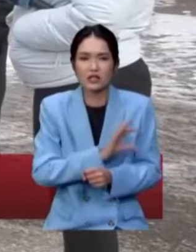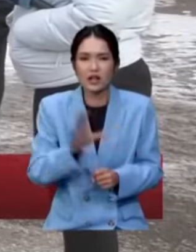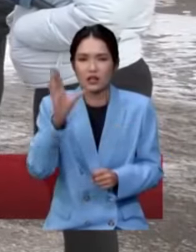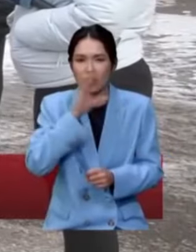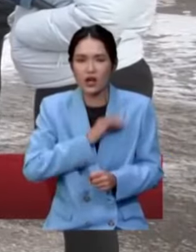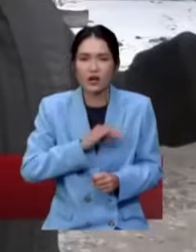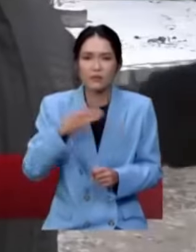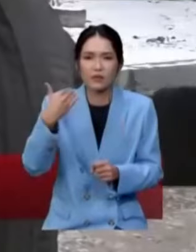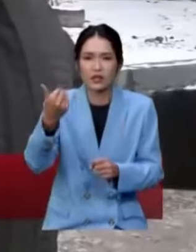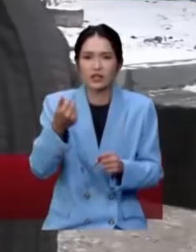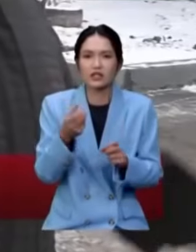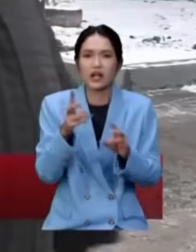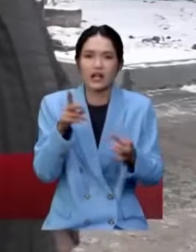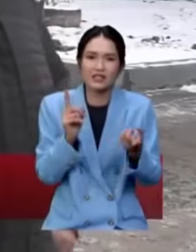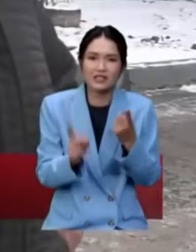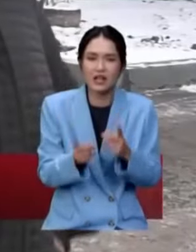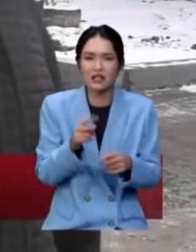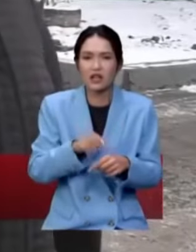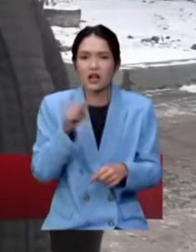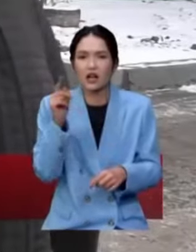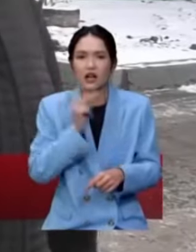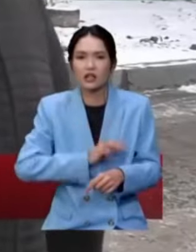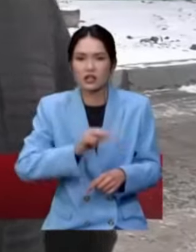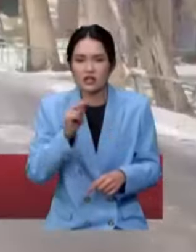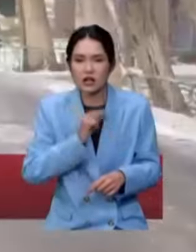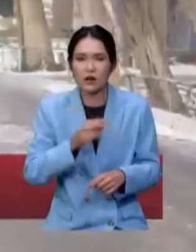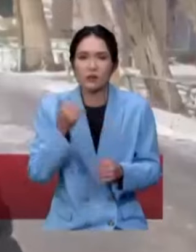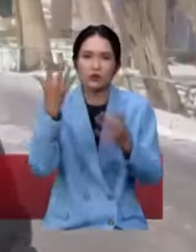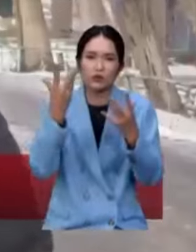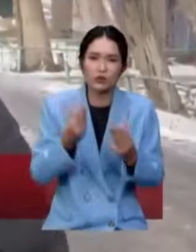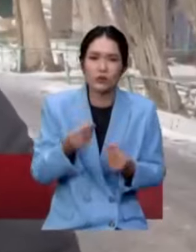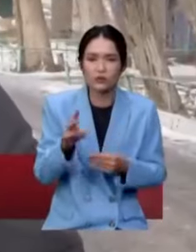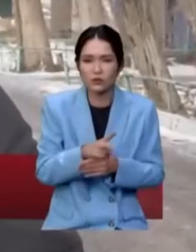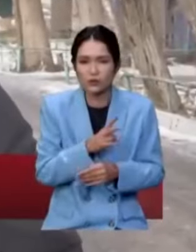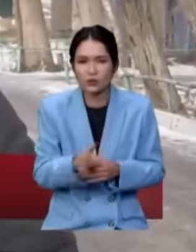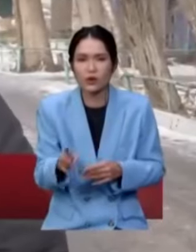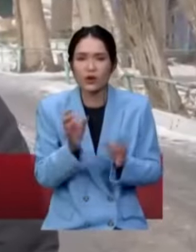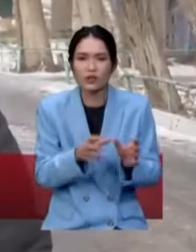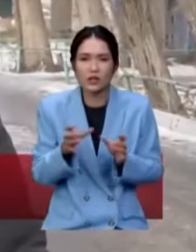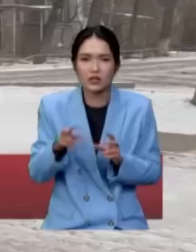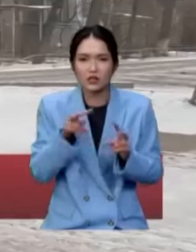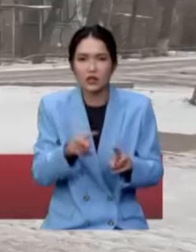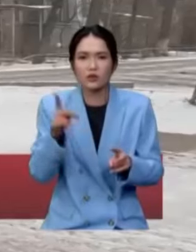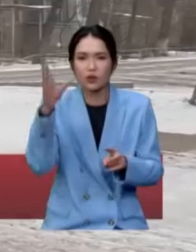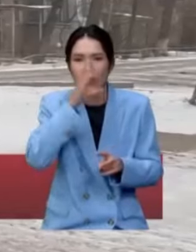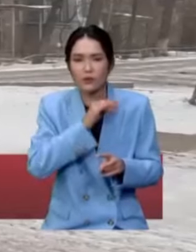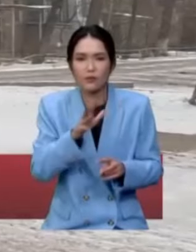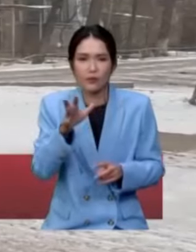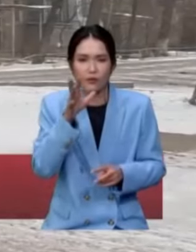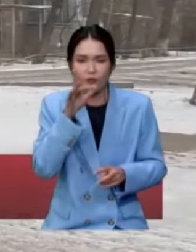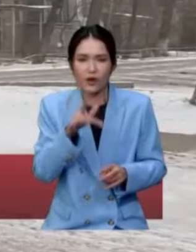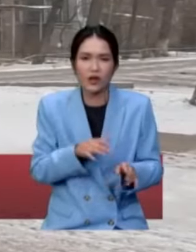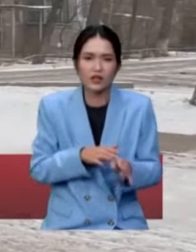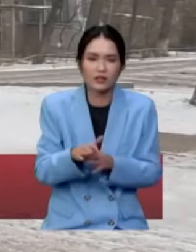Балшакар Муканова, как настоящий патриот своей работы, и днем, и ночью караулит состояние батарей, чтобы успеть вовремя забить